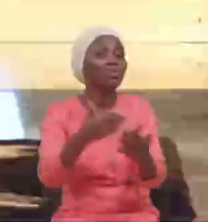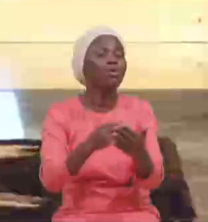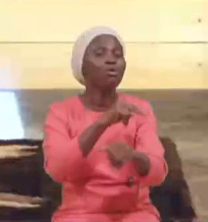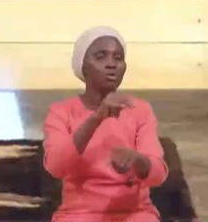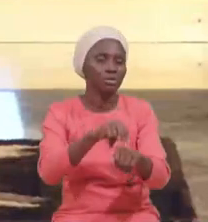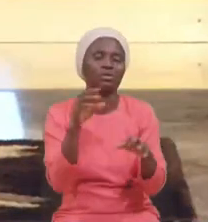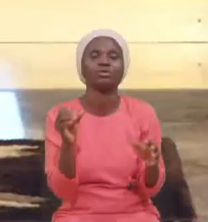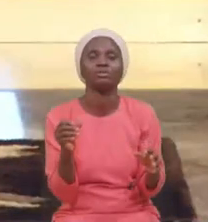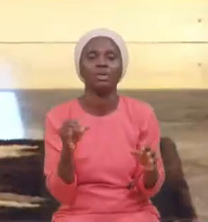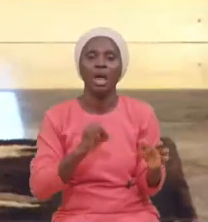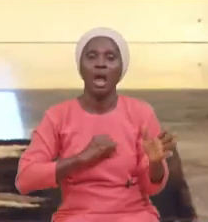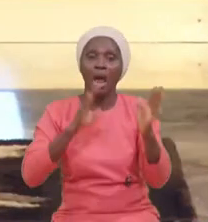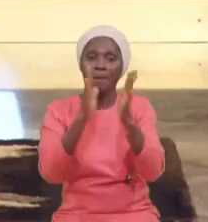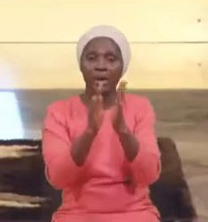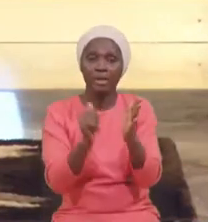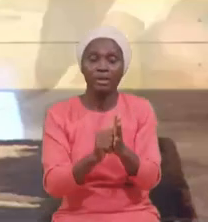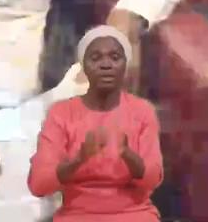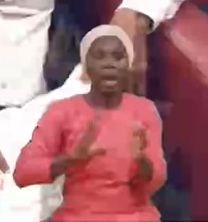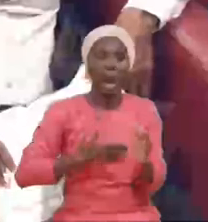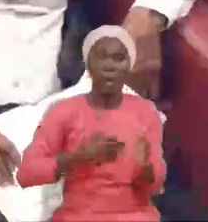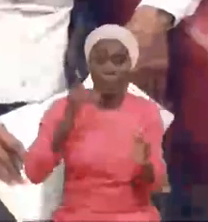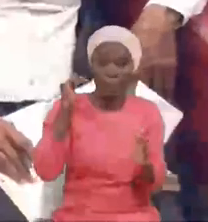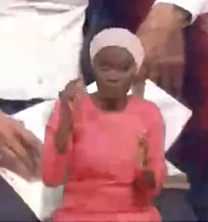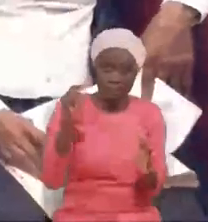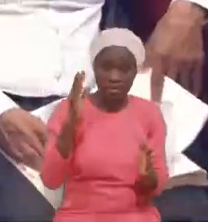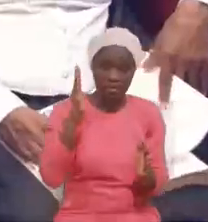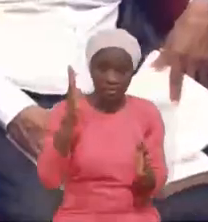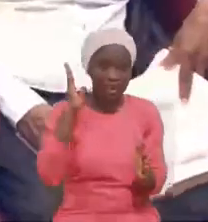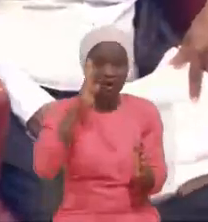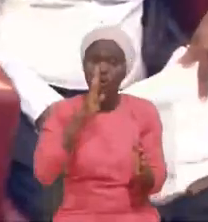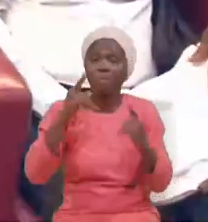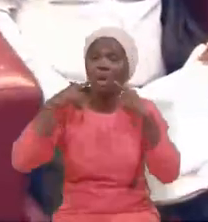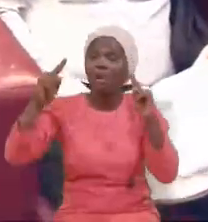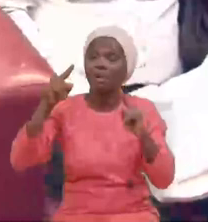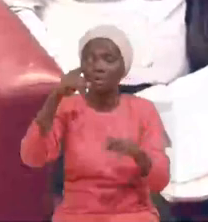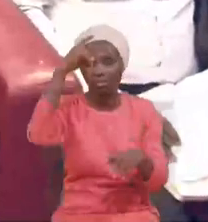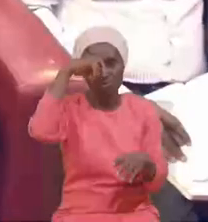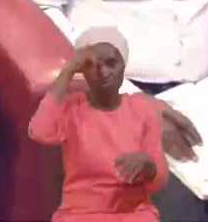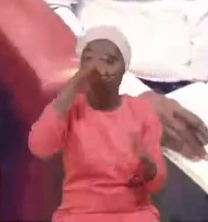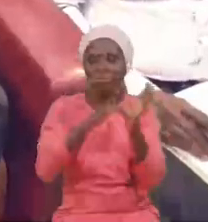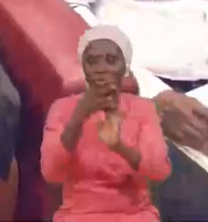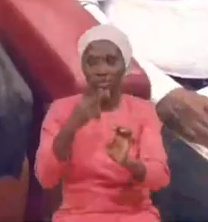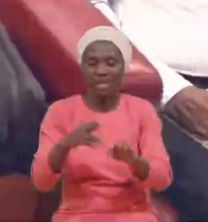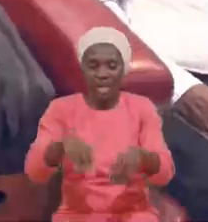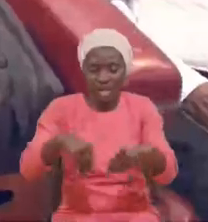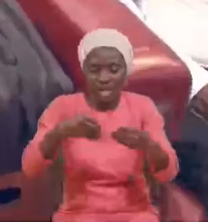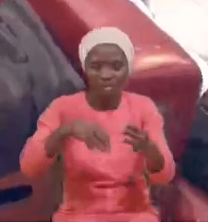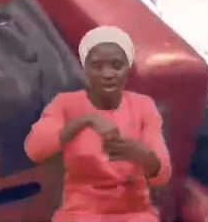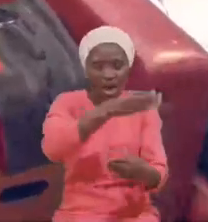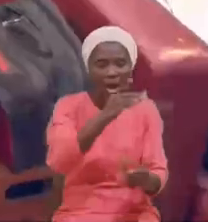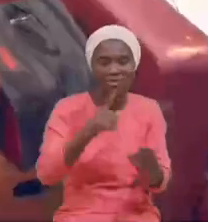la nation. Je prie que notre témoignage soit donné avec